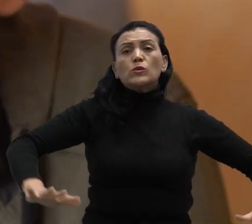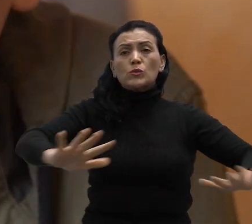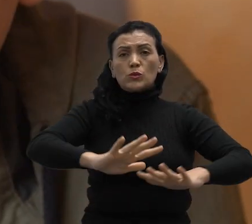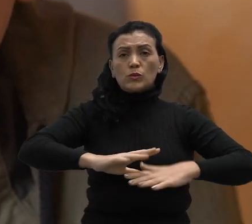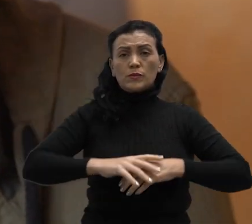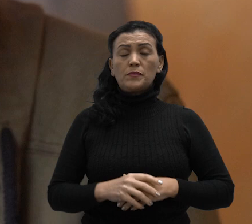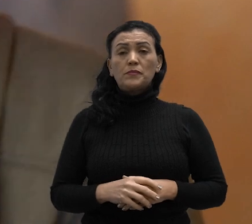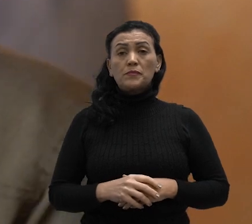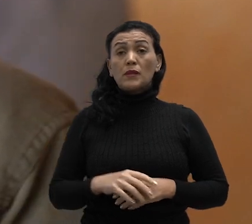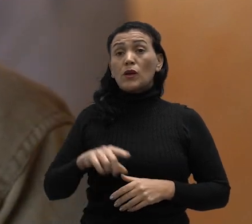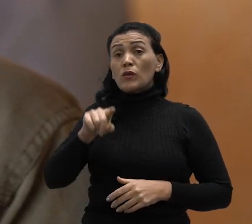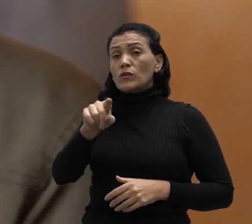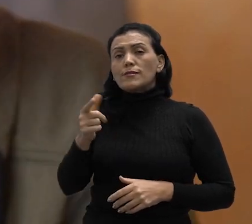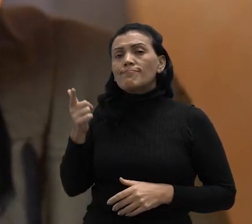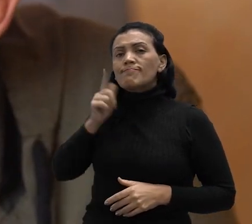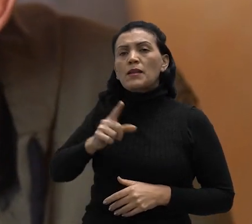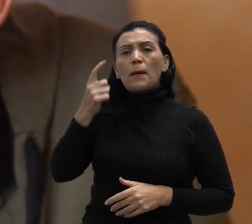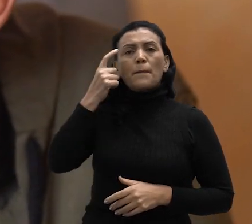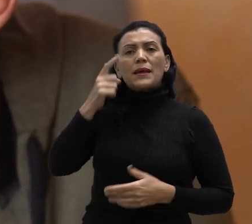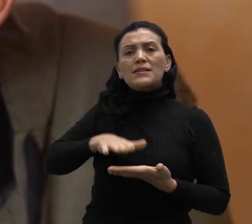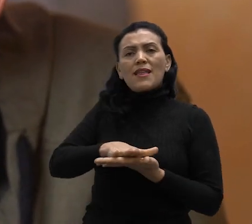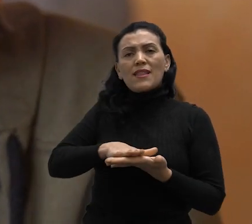كل تفكيرك إيش فيش حرب، في حرب